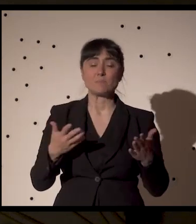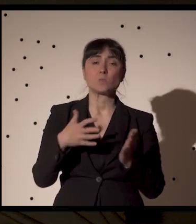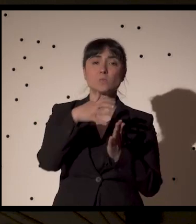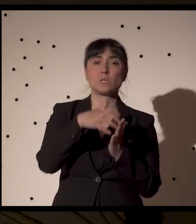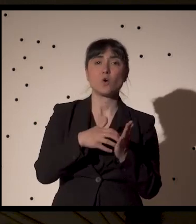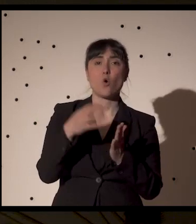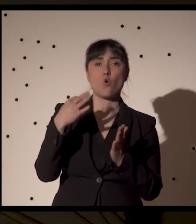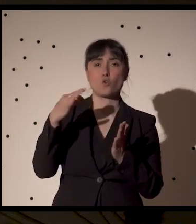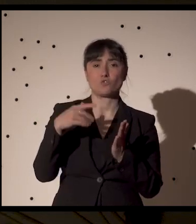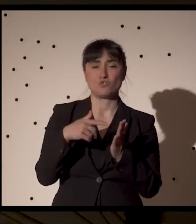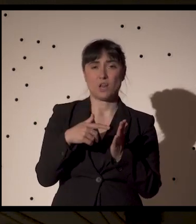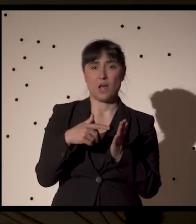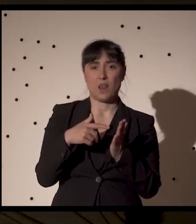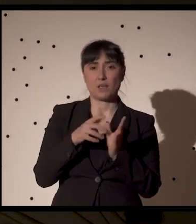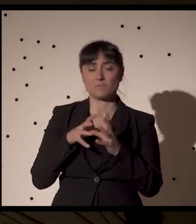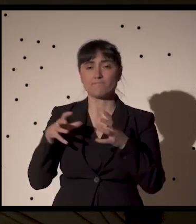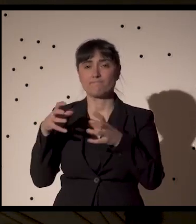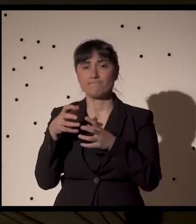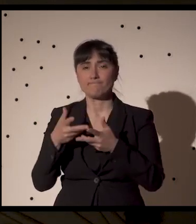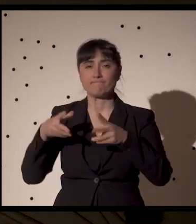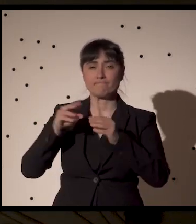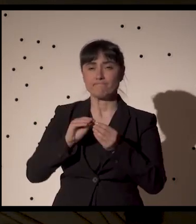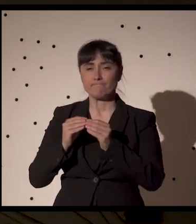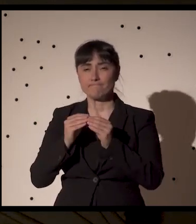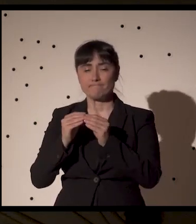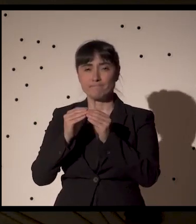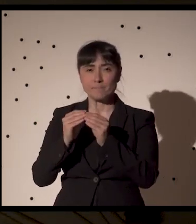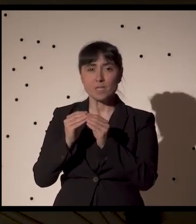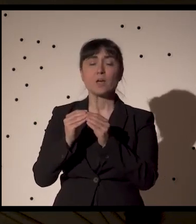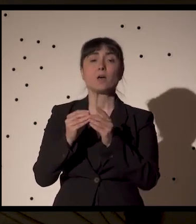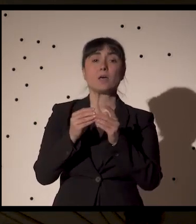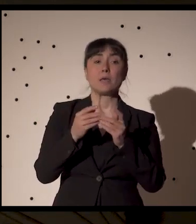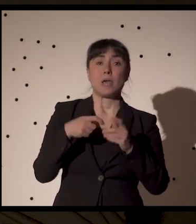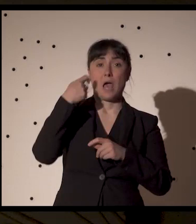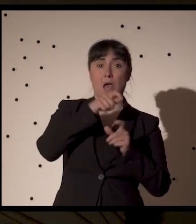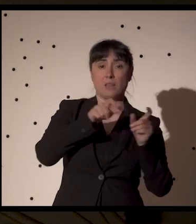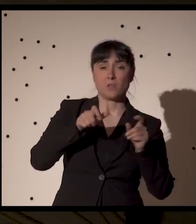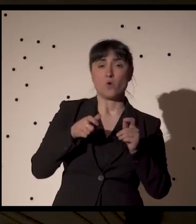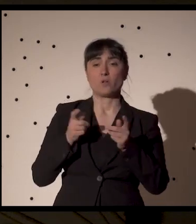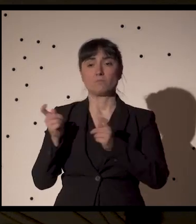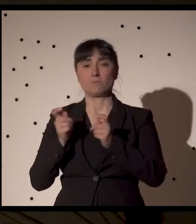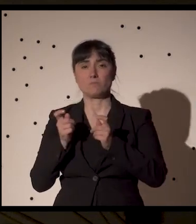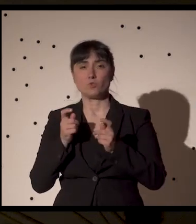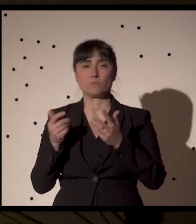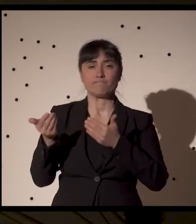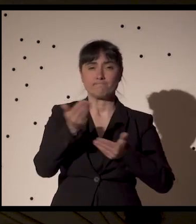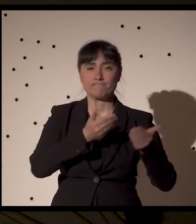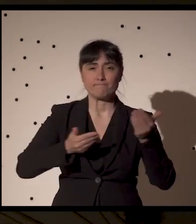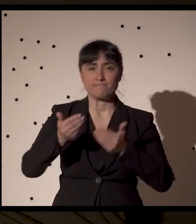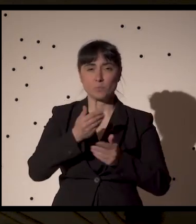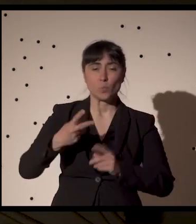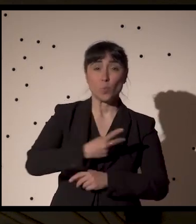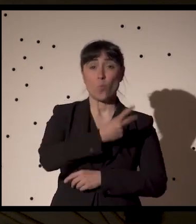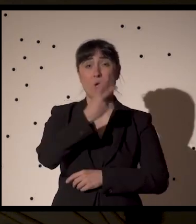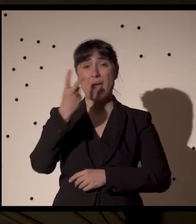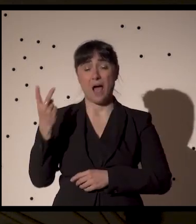ha elaborato con una scrittura scenica diretta degli interpreti nel corso di due anni di gestazione del progetto e